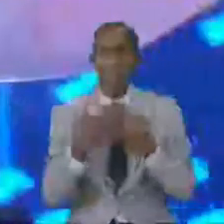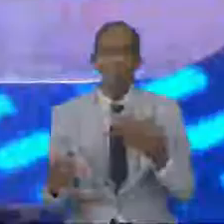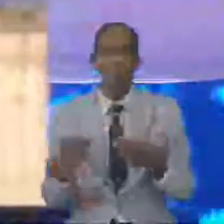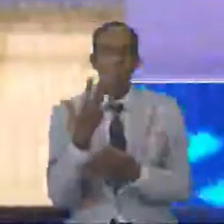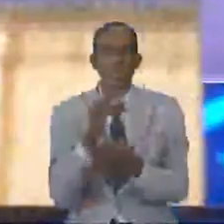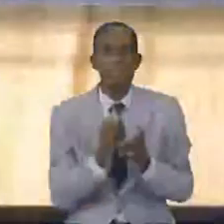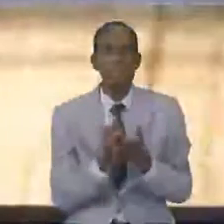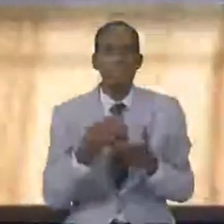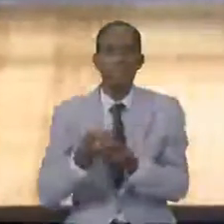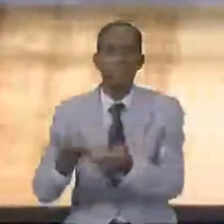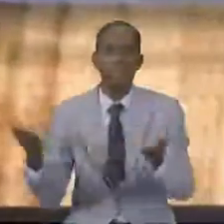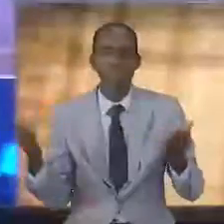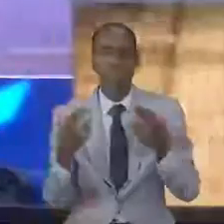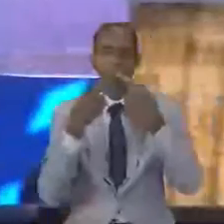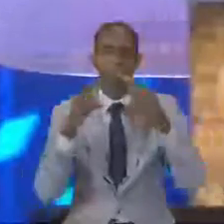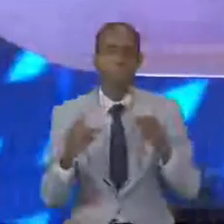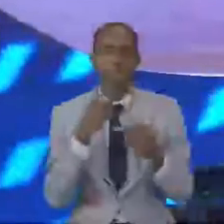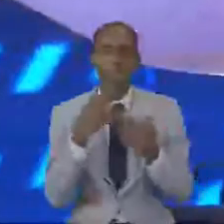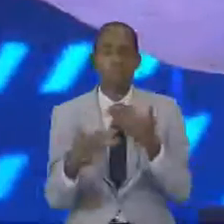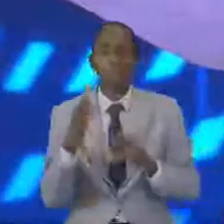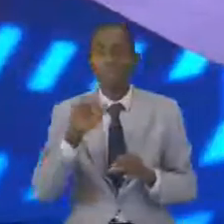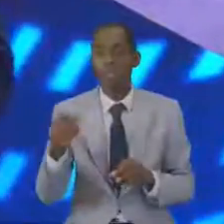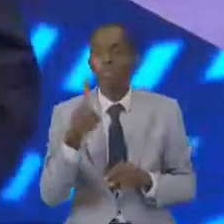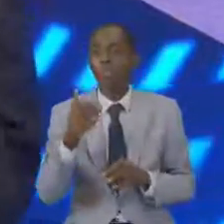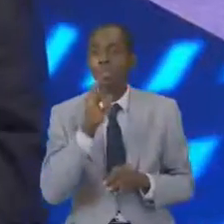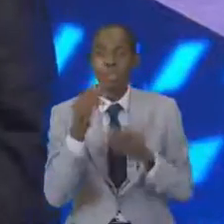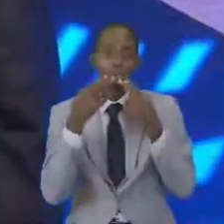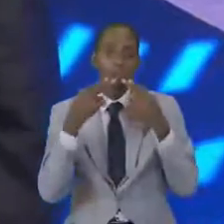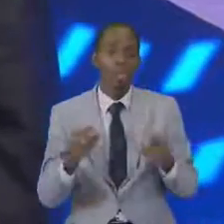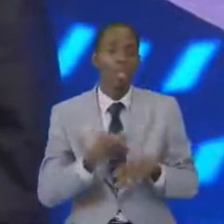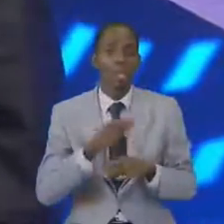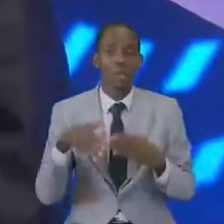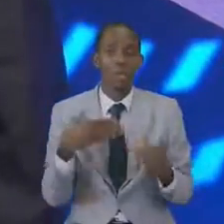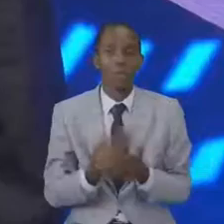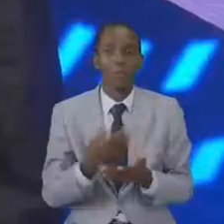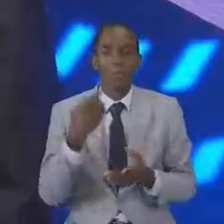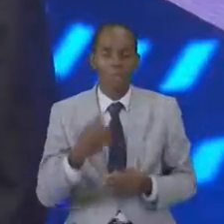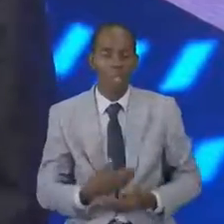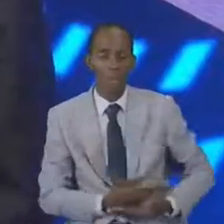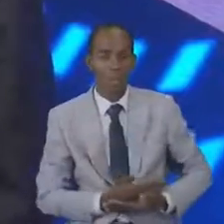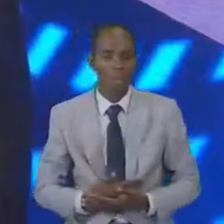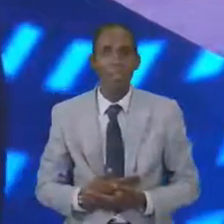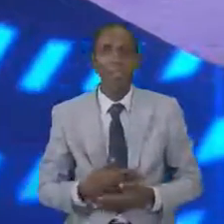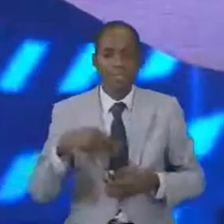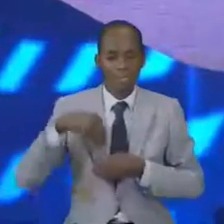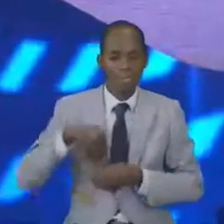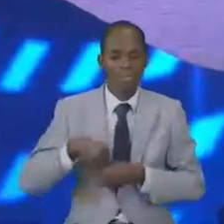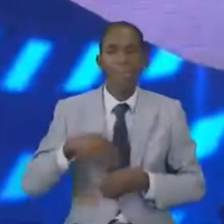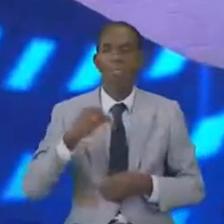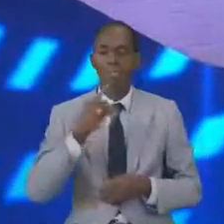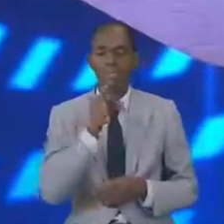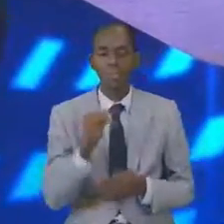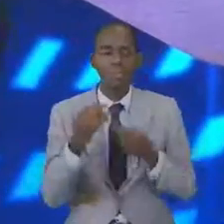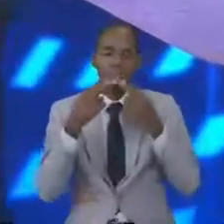et répandre le sang innocent si quelqu'un est innocent l'enfant à l'intérieur